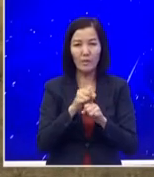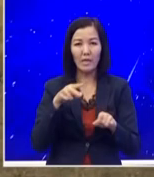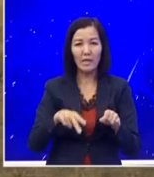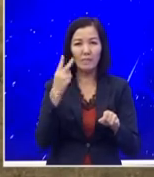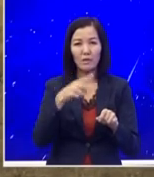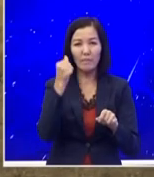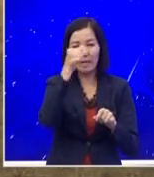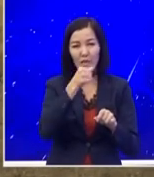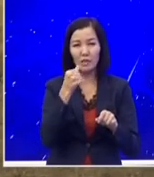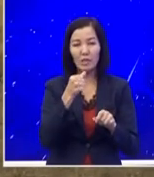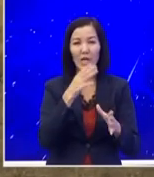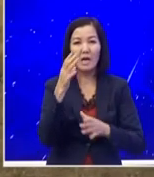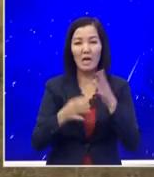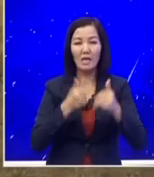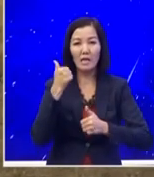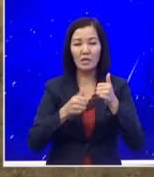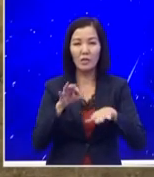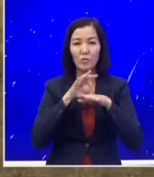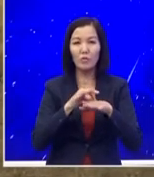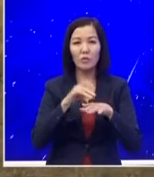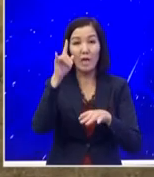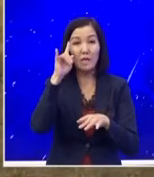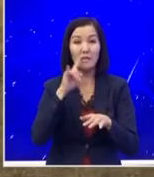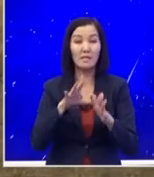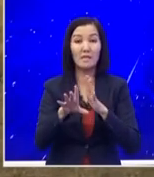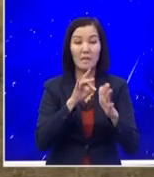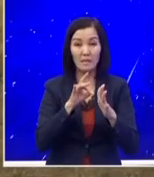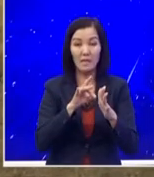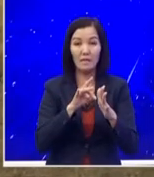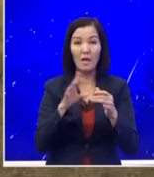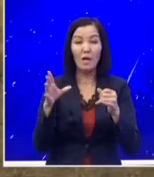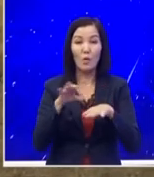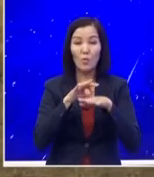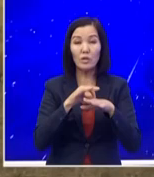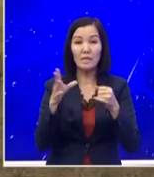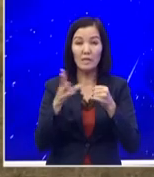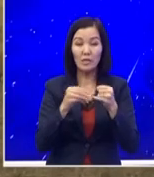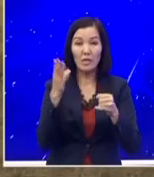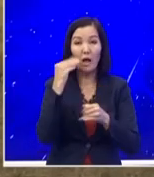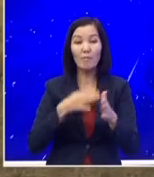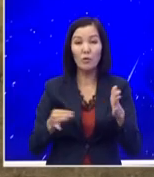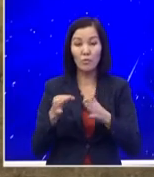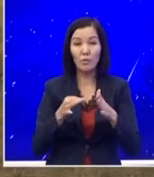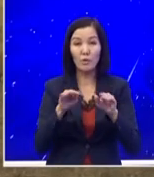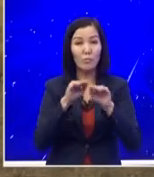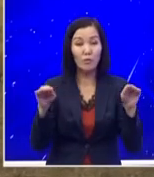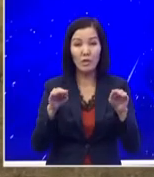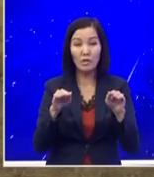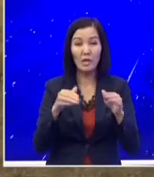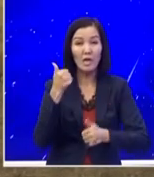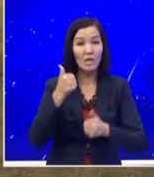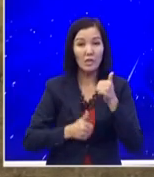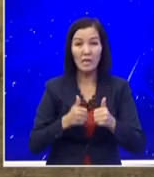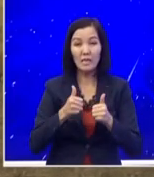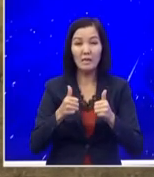жылы халықаралық жарыстар өткізу үшін Қазақстан таңдалды. Өткізетін жері Алматы облысы. Ал мұндай деңгейдегі жарысқа